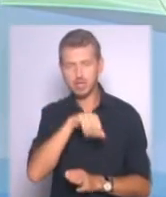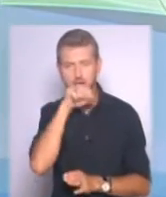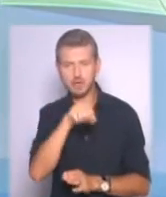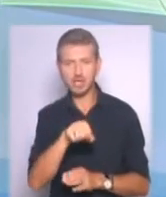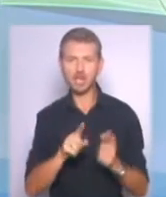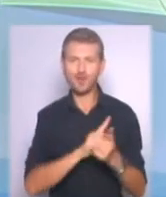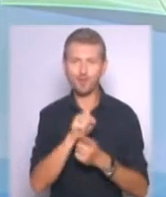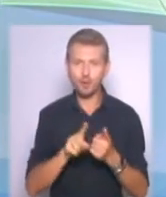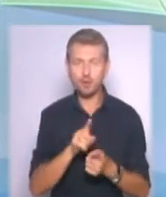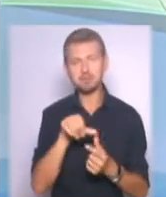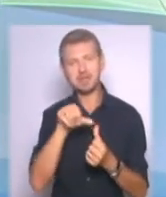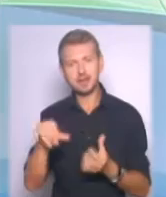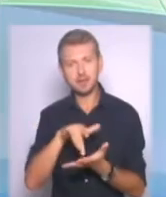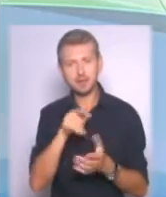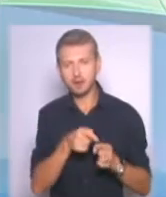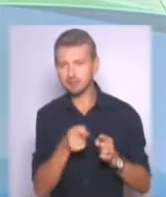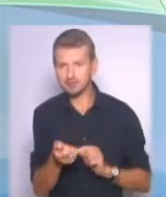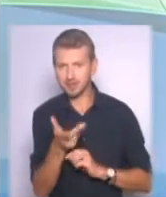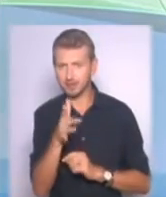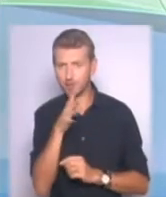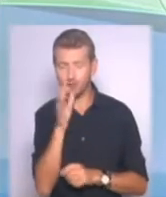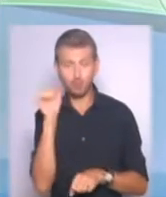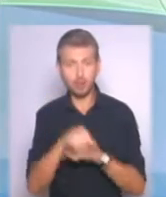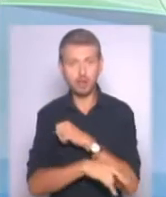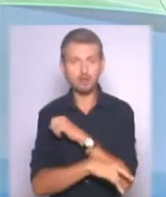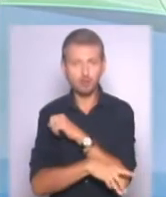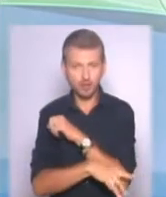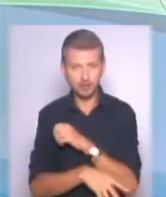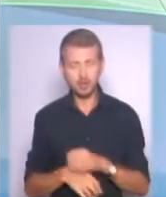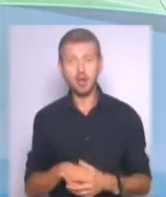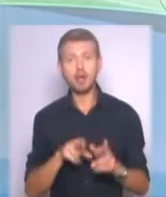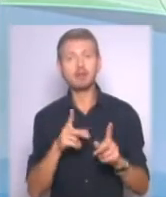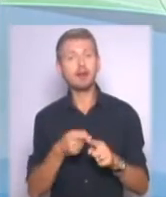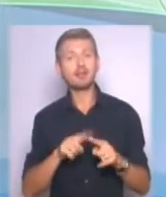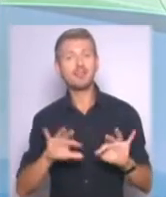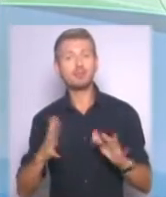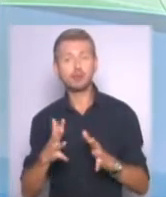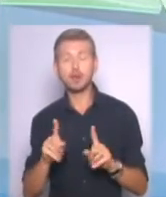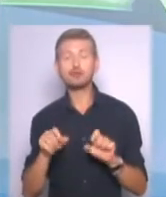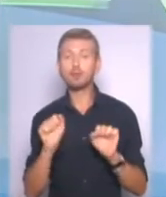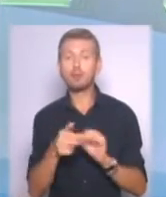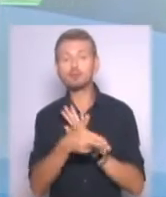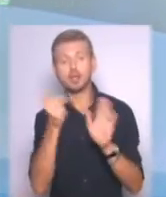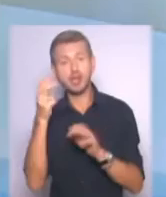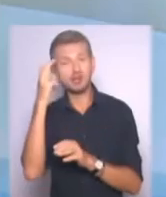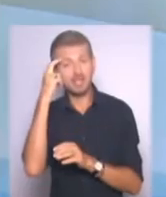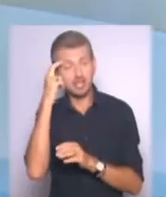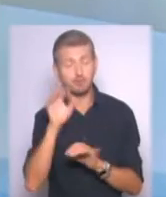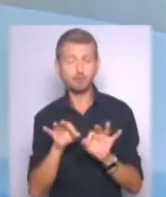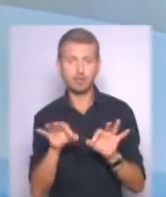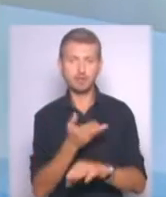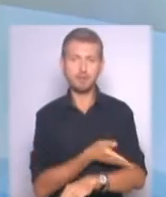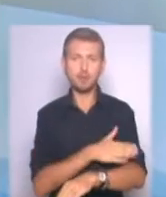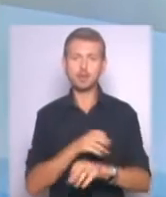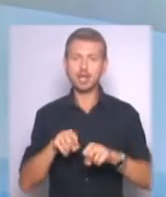децентралізації за лічені роки подолала злидні, залишені у спадок соціалізмом. Як це відбулося і що може перейняти Київ, поділився польський